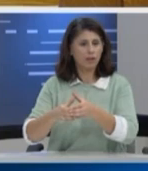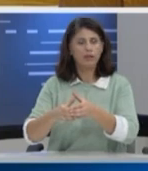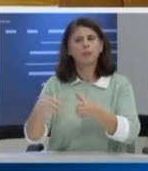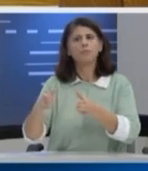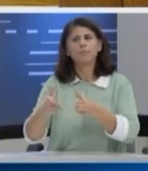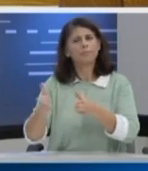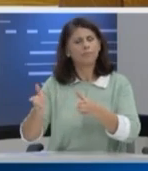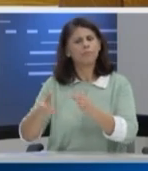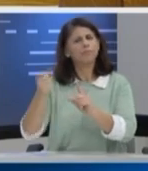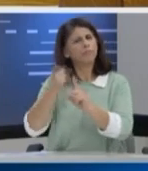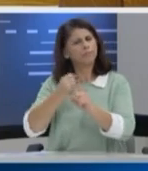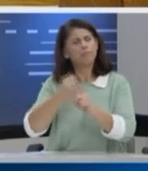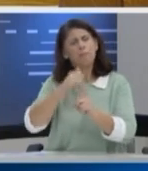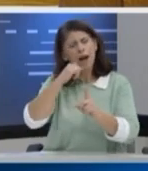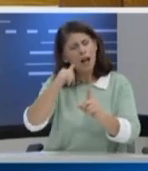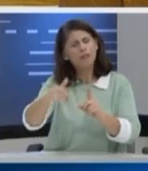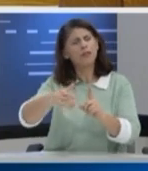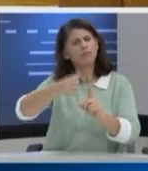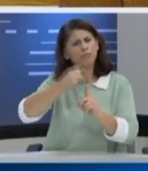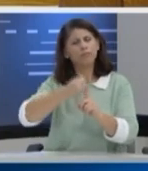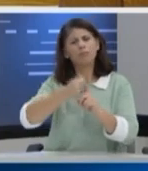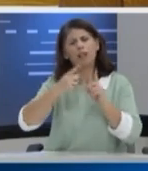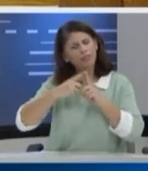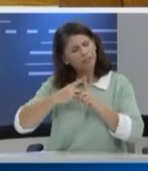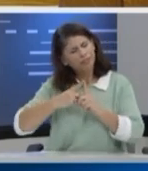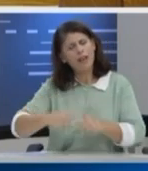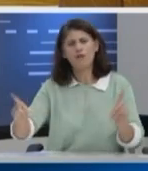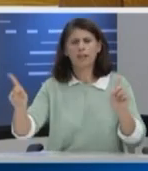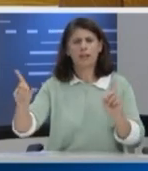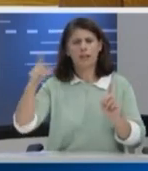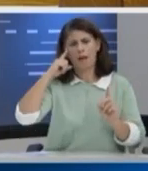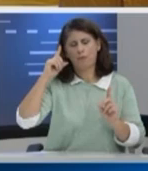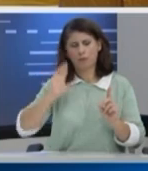που υπερασπίζονταν πάντοτε μια διαφορετική άποψη